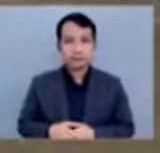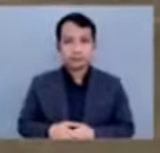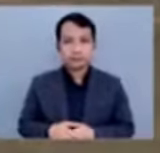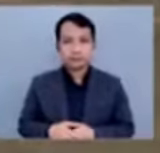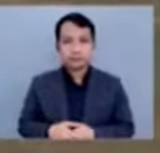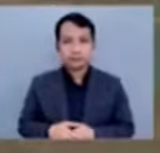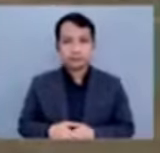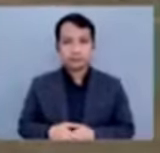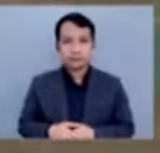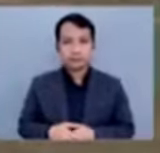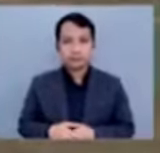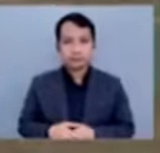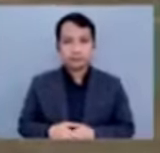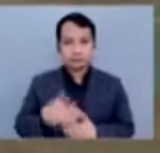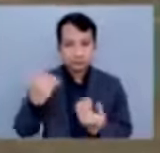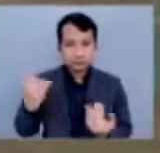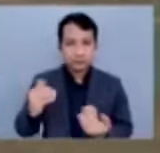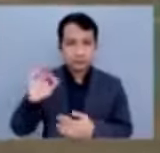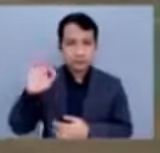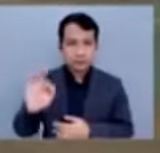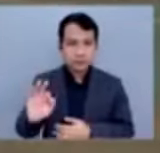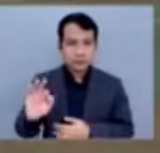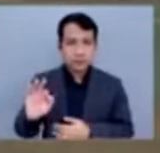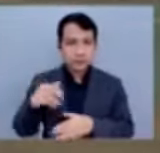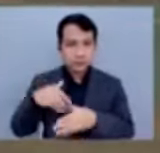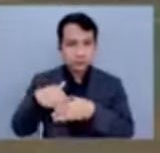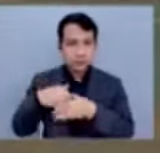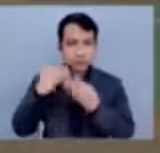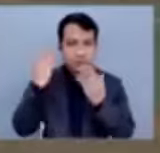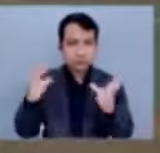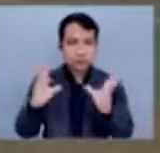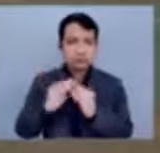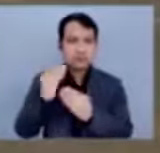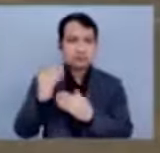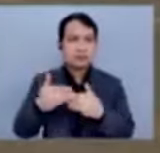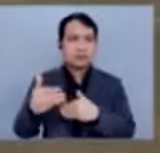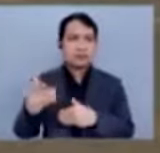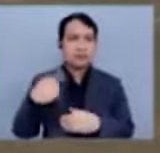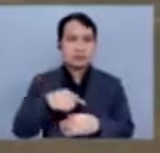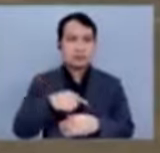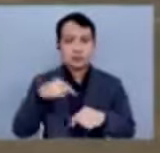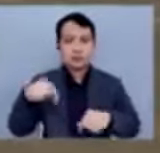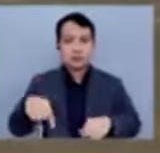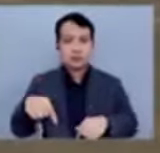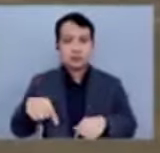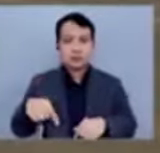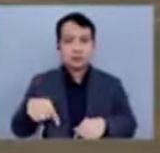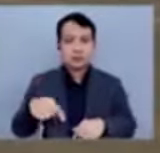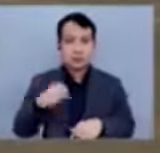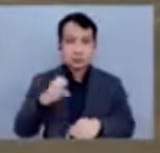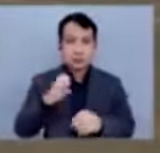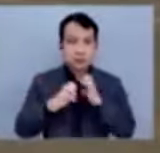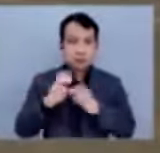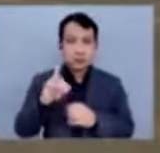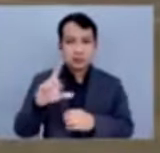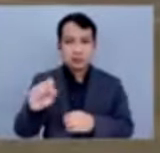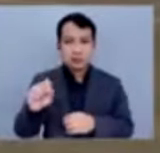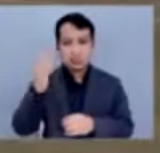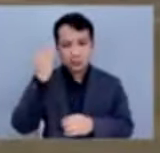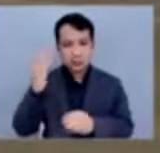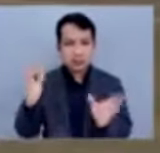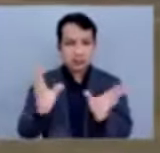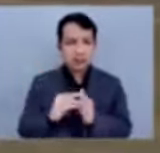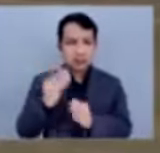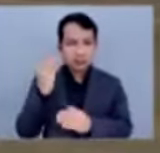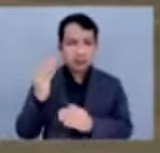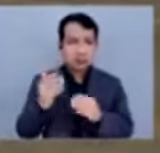Andre, ngayong Biyernes nga, medyo maluwag-luwag naman ang daloy ng trapiko dito sa EDSA. Pero para sa mga kapatid natin na nais bumiyahe